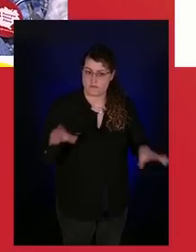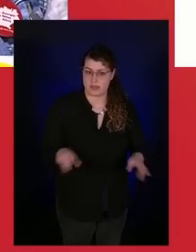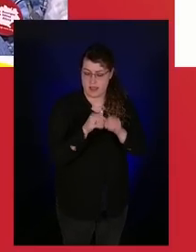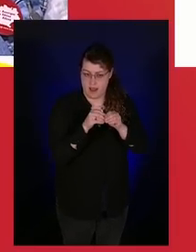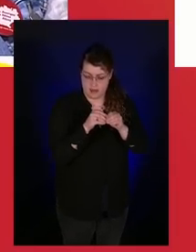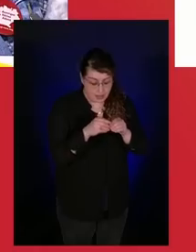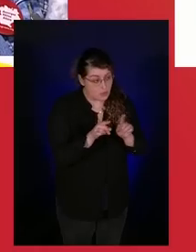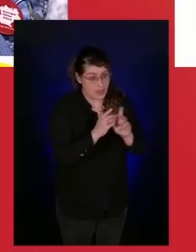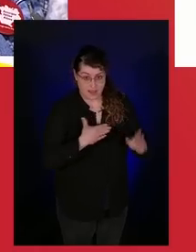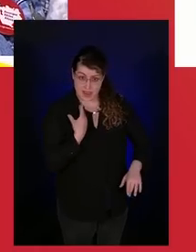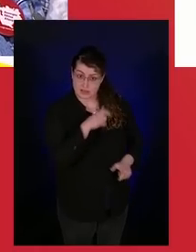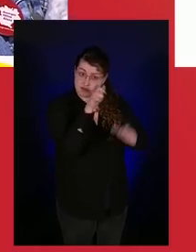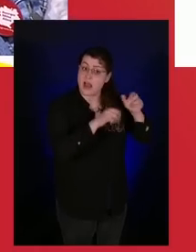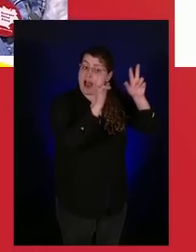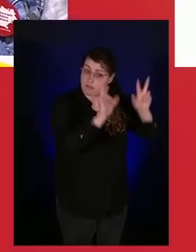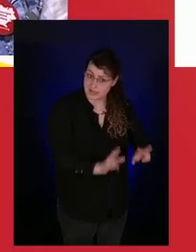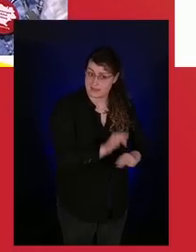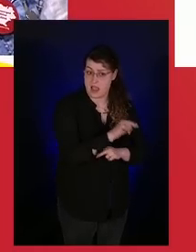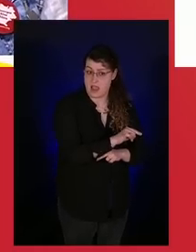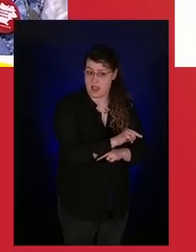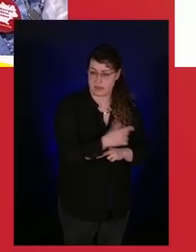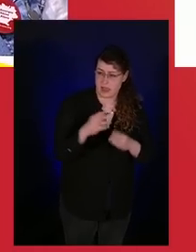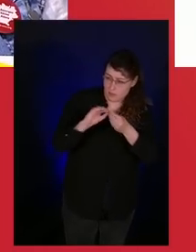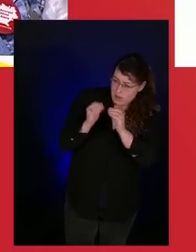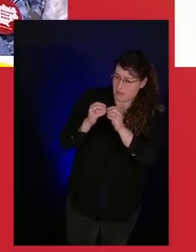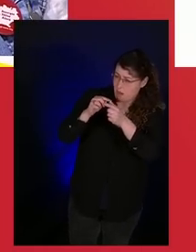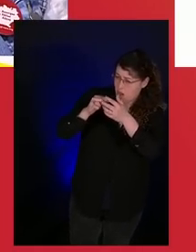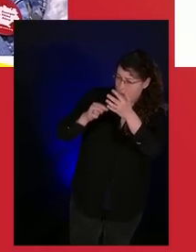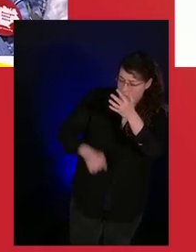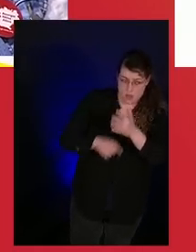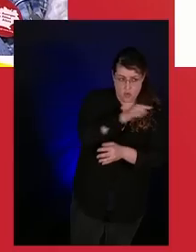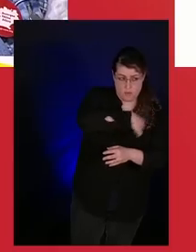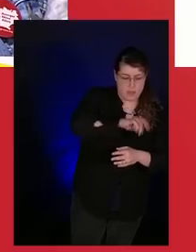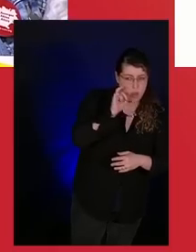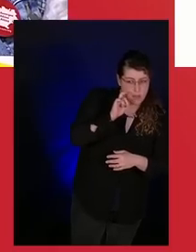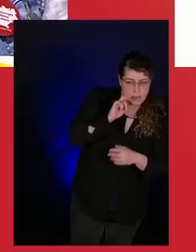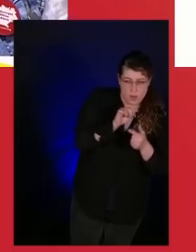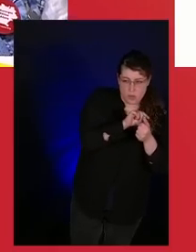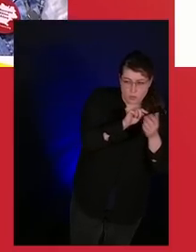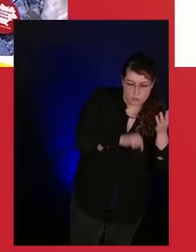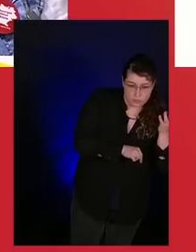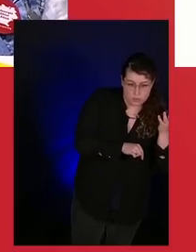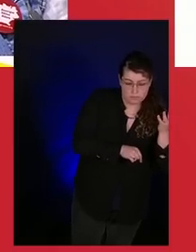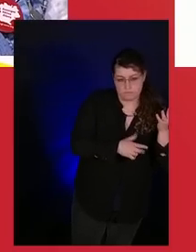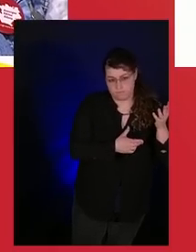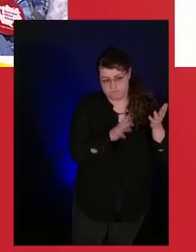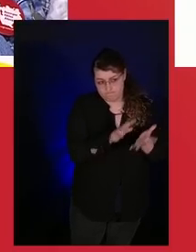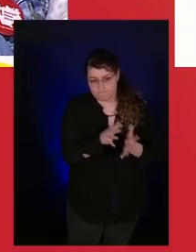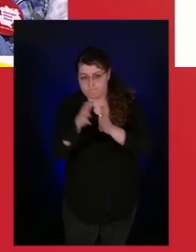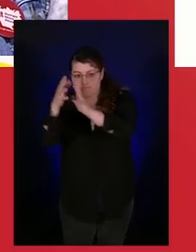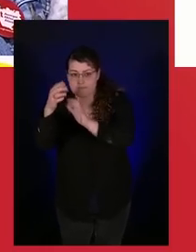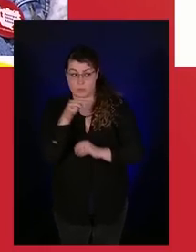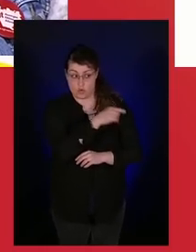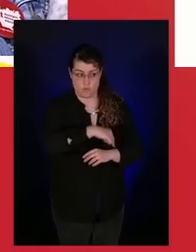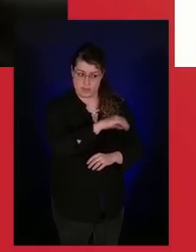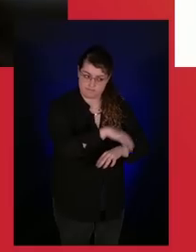informaticiens qui, à partir d'un certain nombre d'anomalies constatées et d'évolutions nécessaires, ont contribué à la mise en